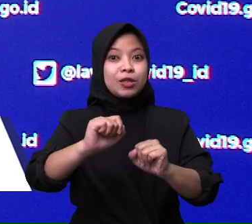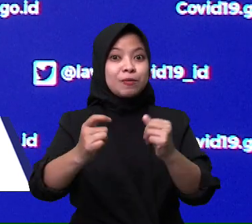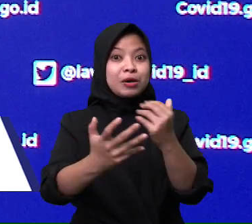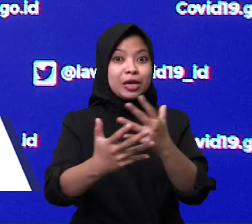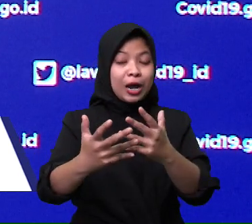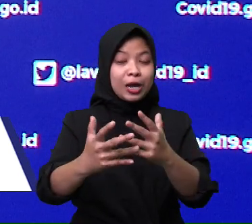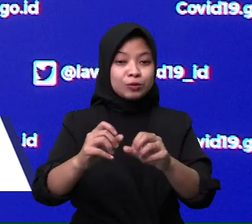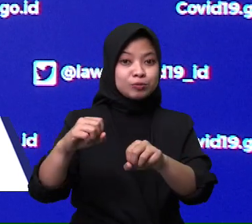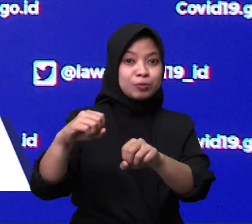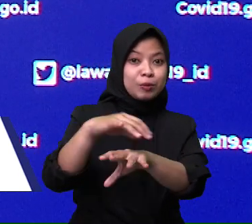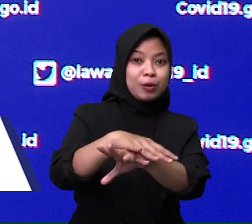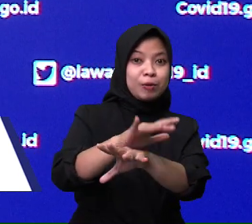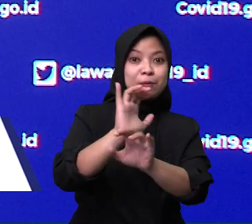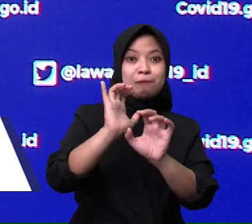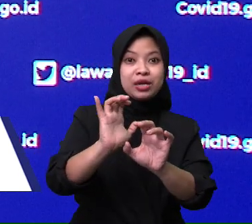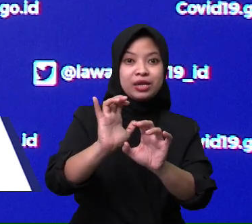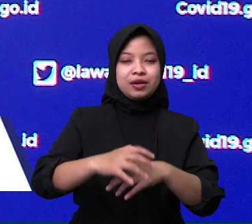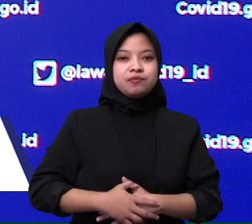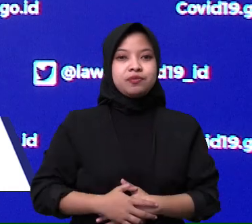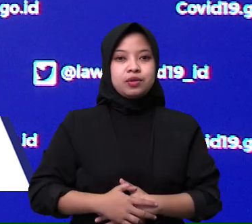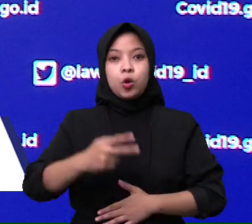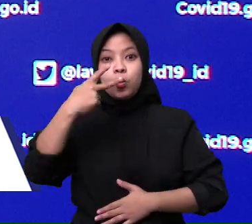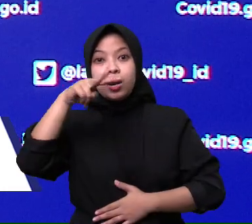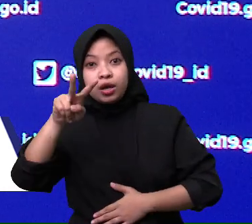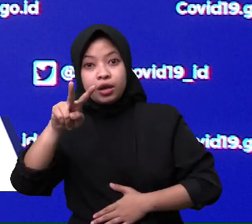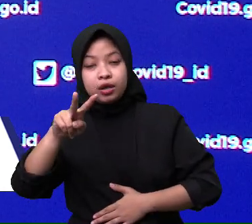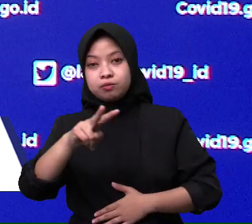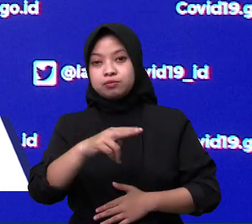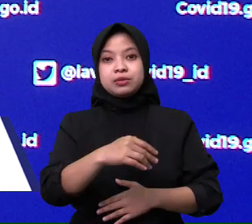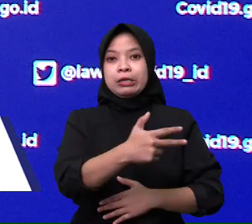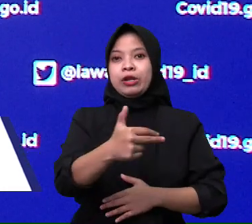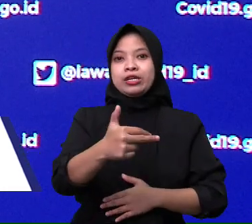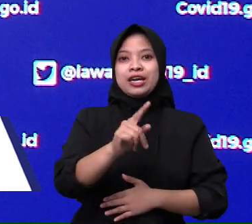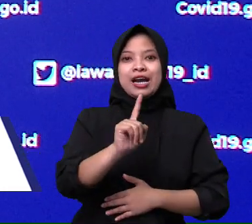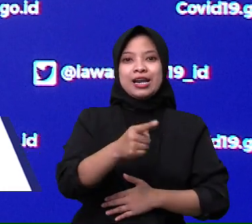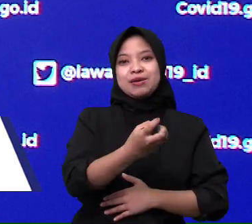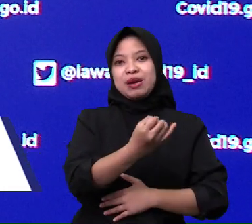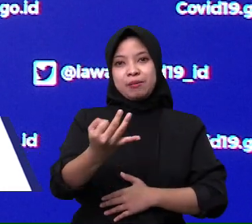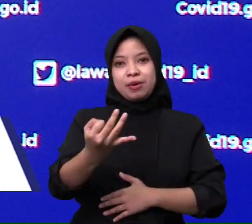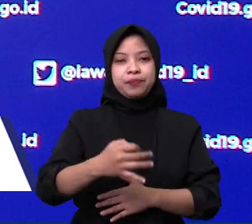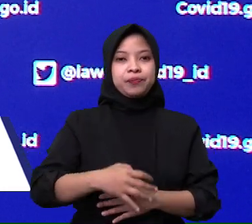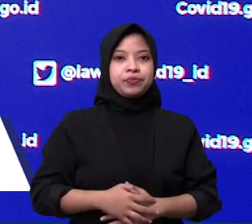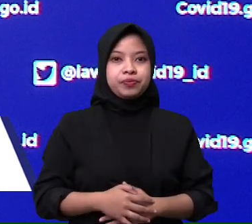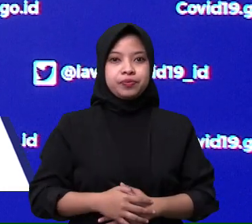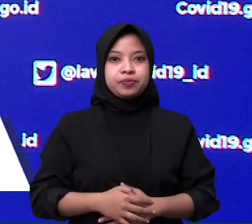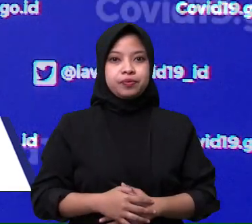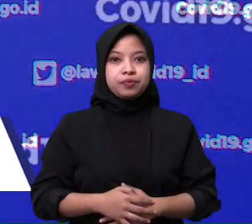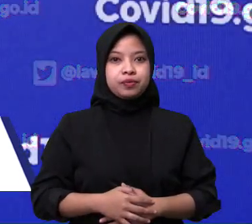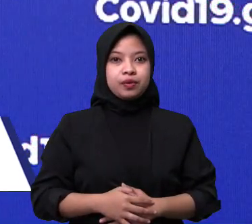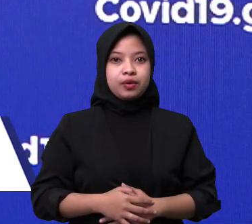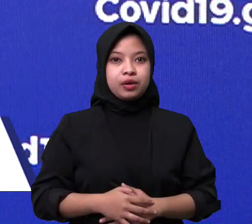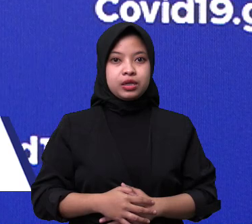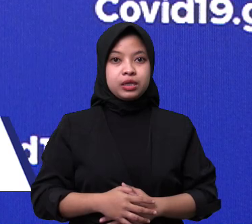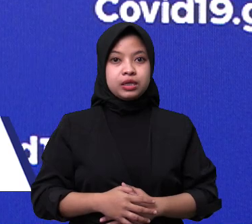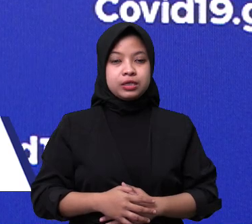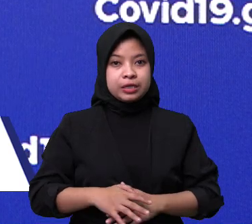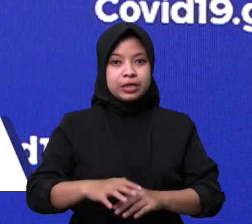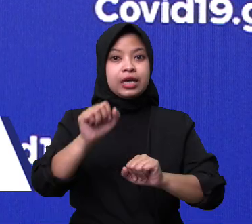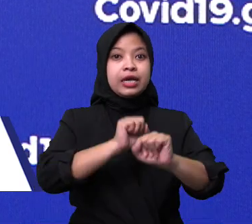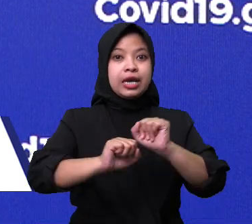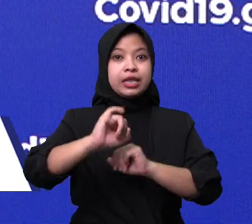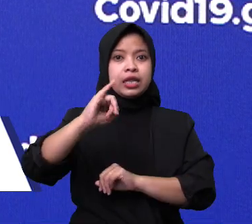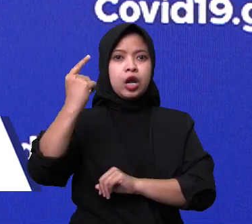kegiatan masyarakat baik dari dalam negeri maupun luar negeri. Terselenggara kegiatan-kegiatan berskala